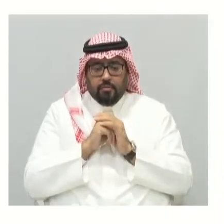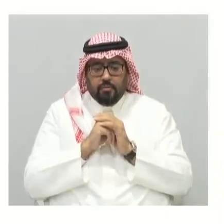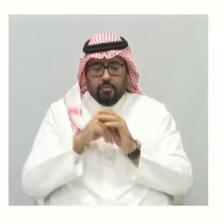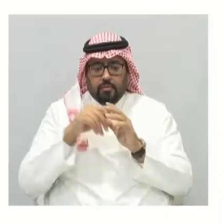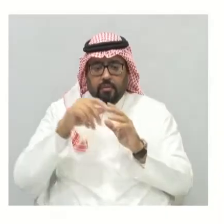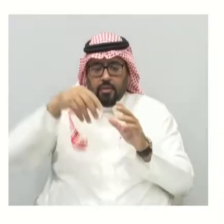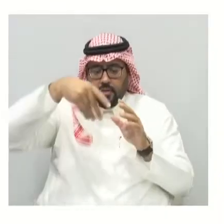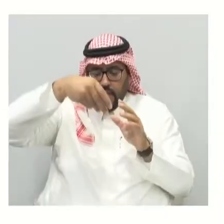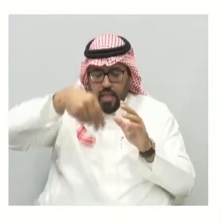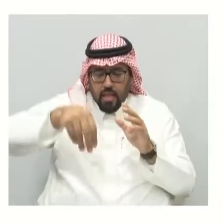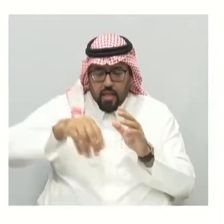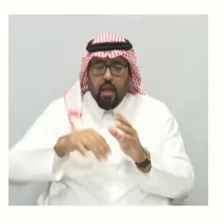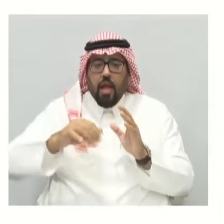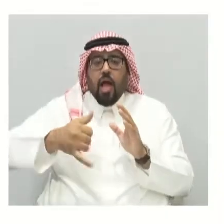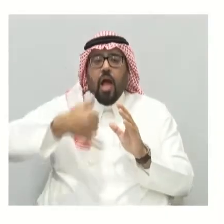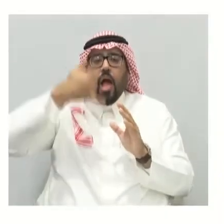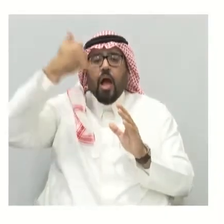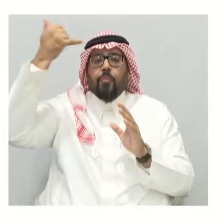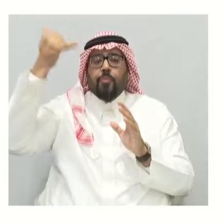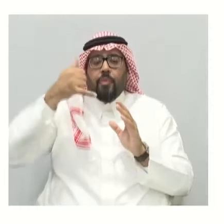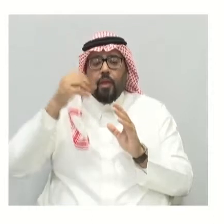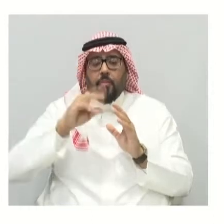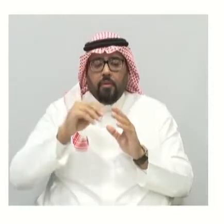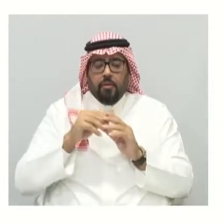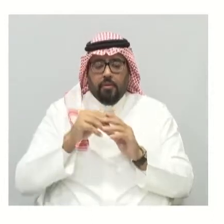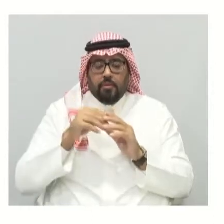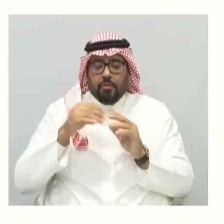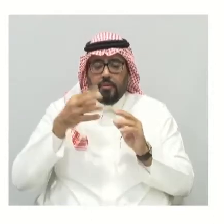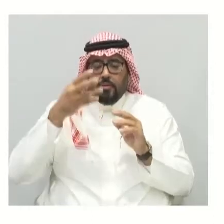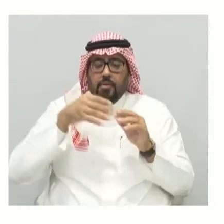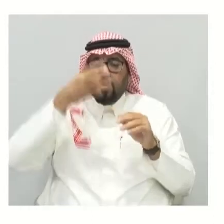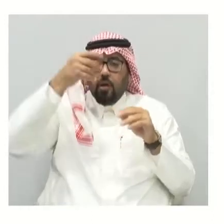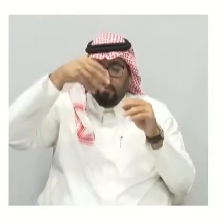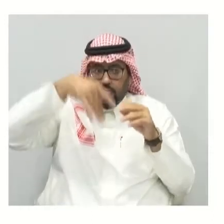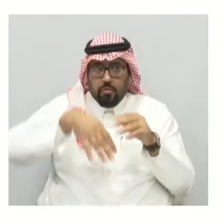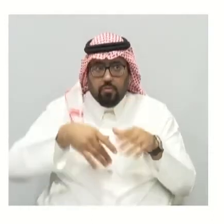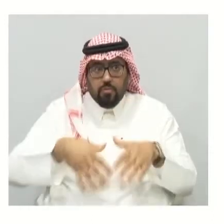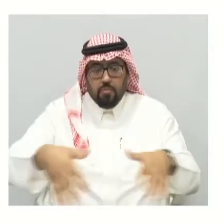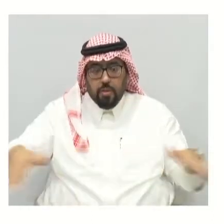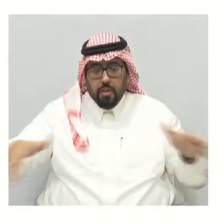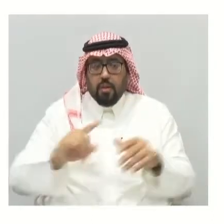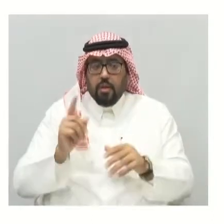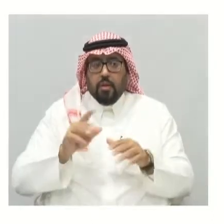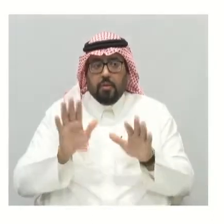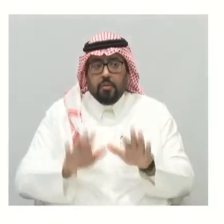اما السائل هل هو مثل الغاز ينتشر ويتباعد